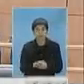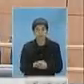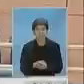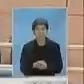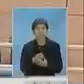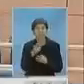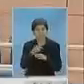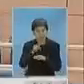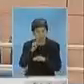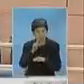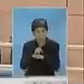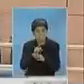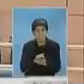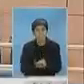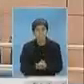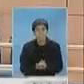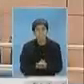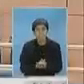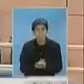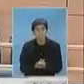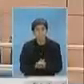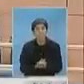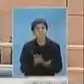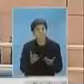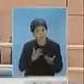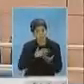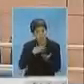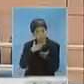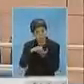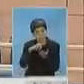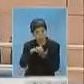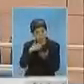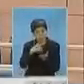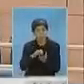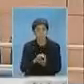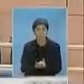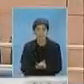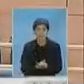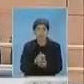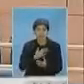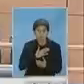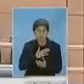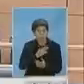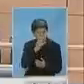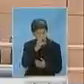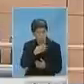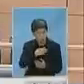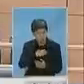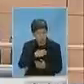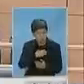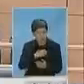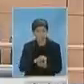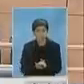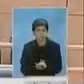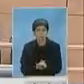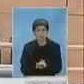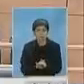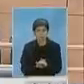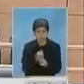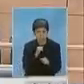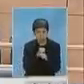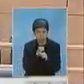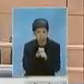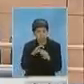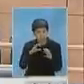ท่านประธานที่เคารพครับอย่างที่ผมเรียนฮะผมก็ก็อยากทราบเหมือนกันว่าในกระบวนการ